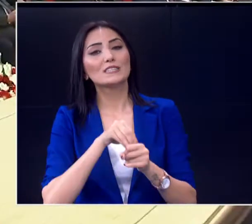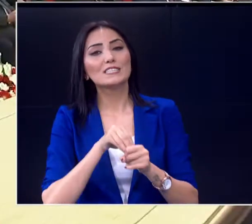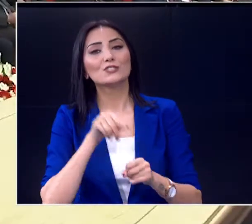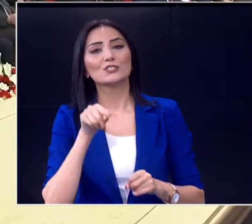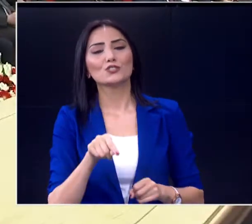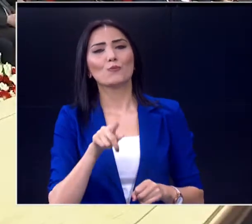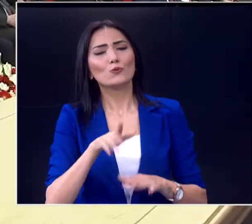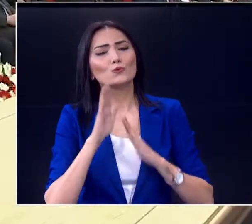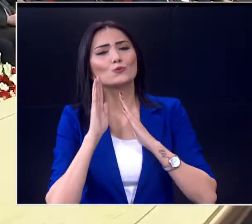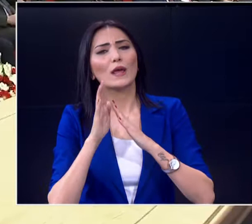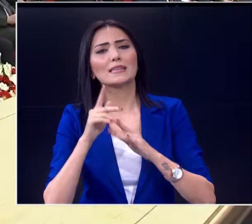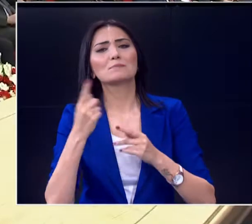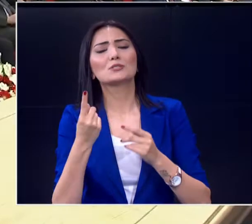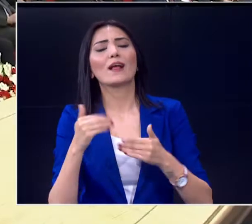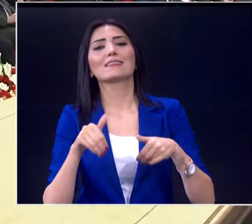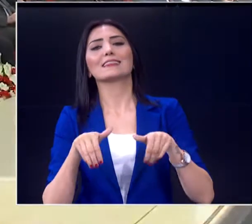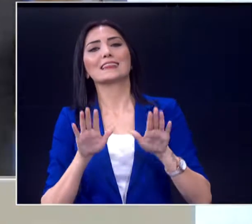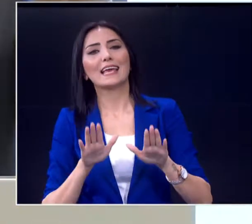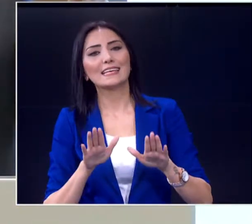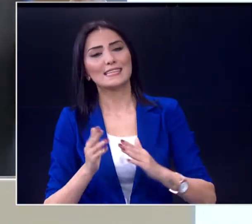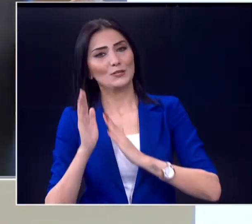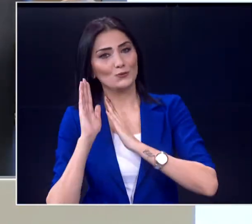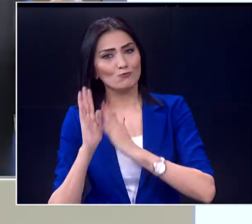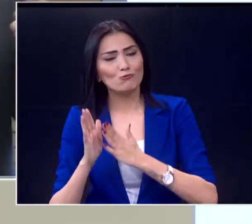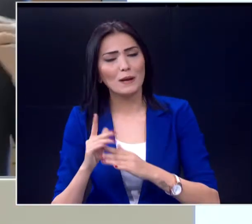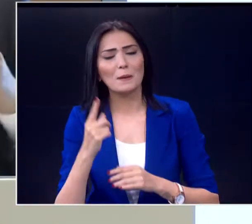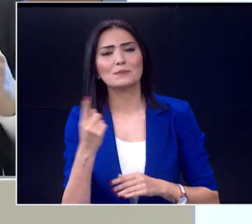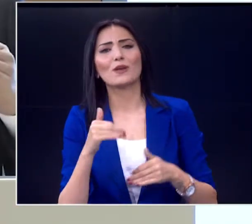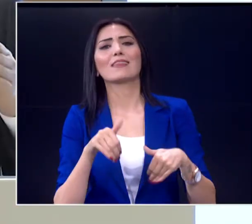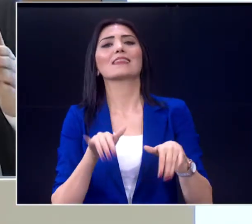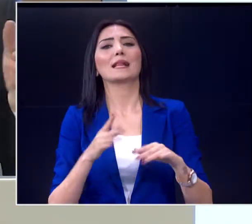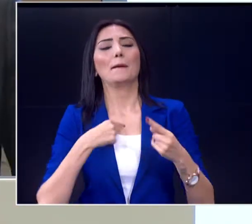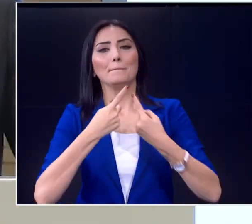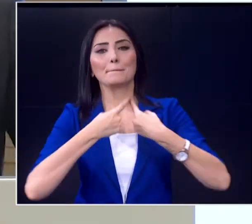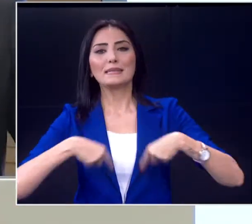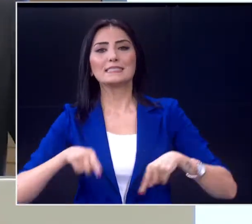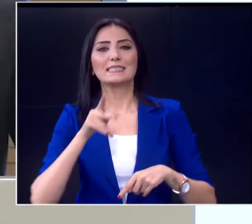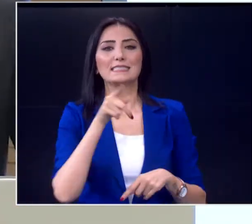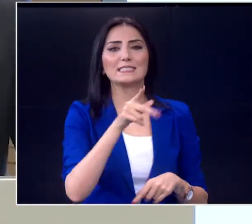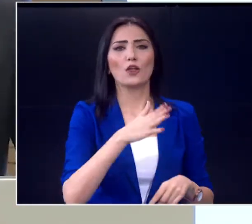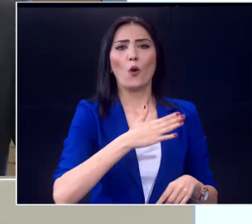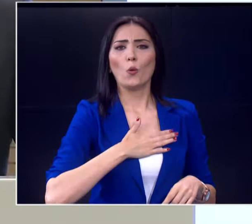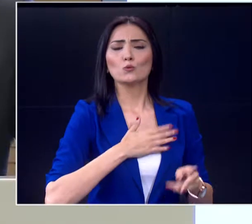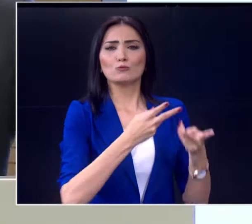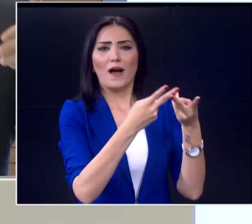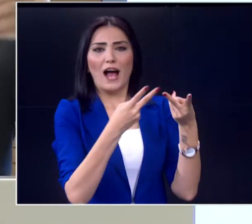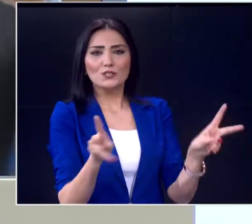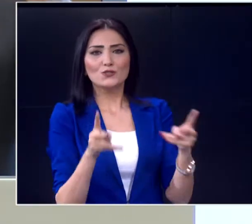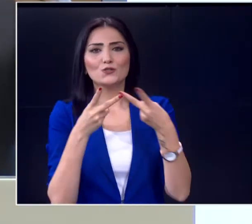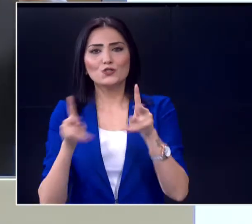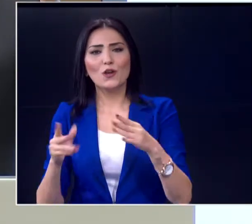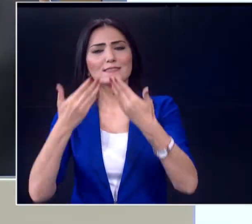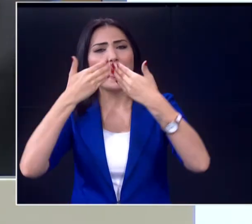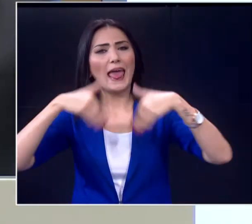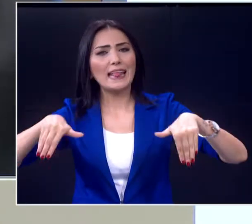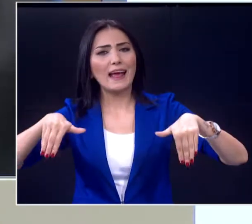bu sürekli bir şey değil. Sürdürülebilir bir şey değil. Biz sizin önünüzü açacağız.